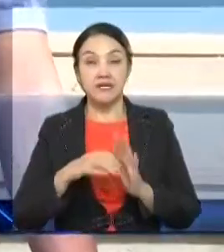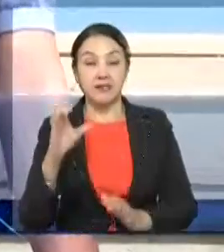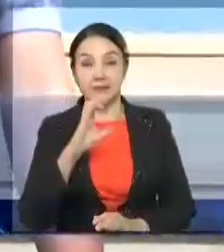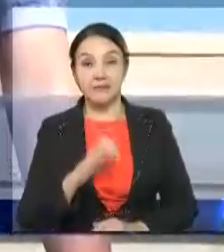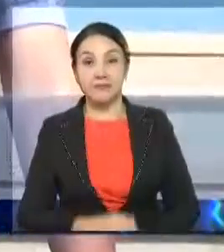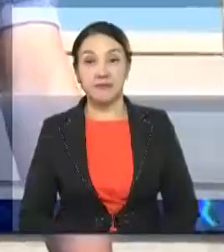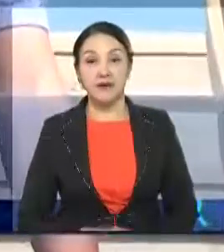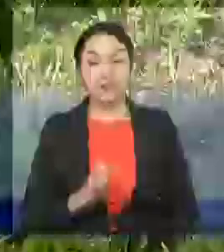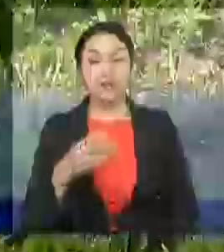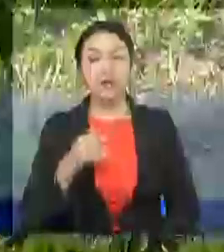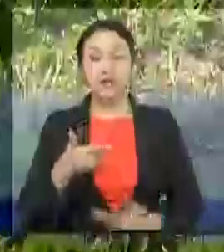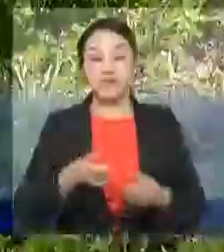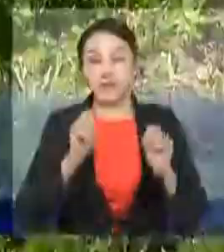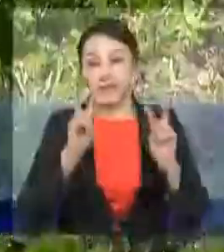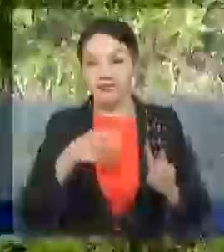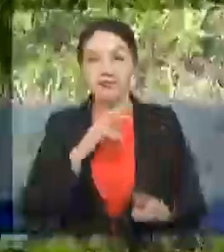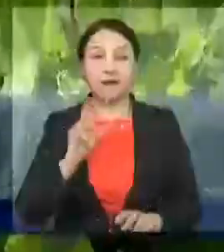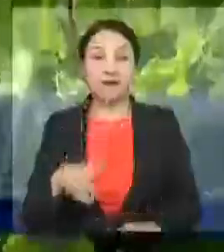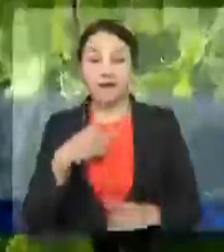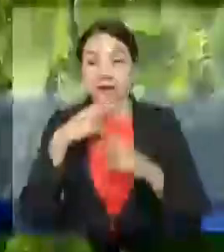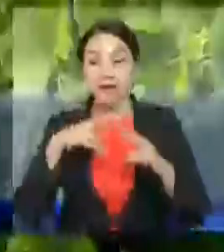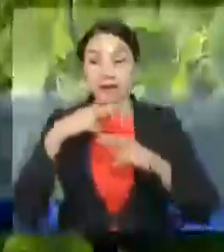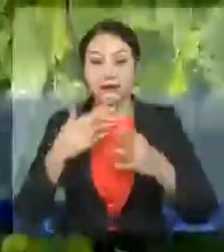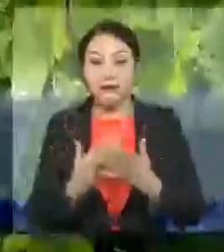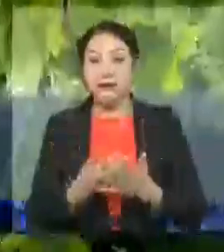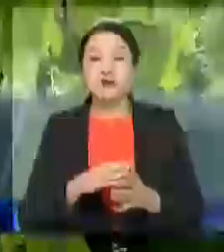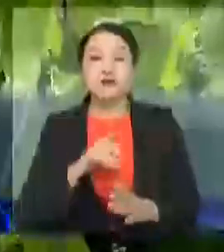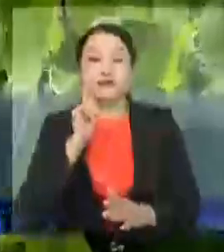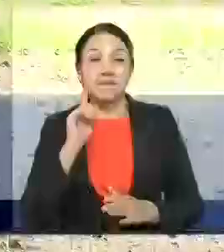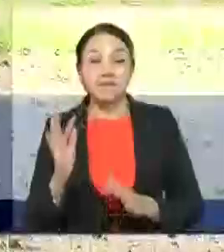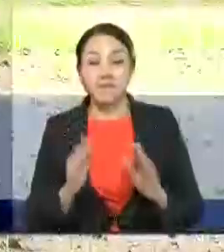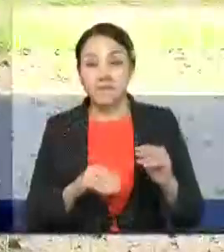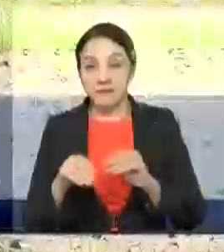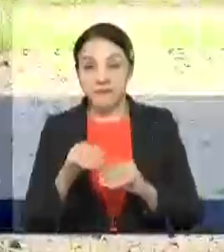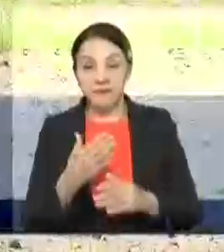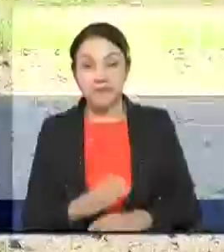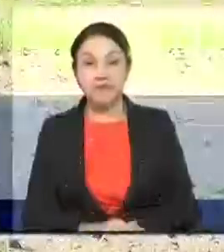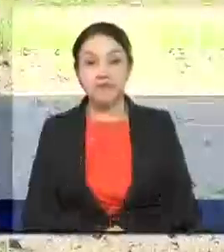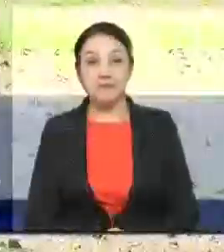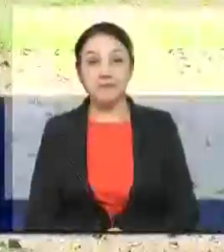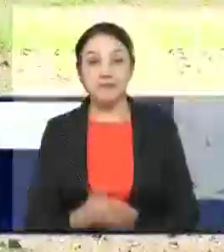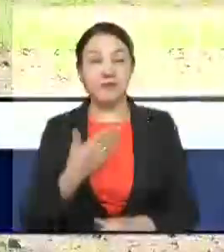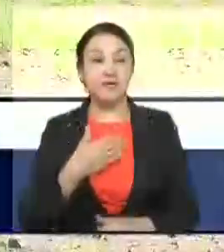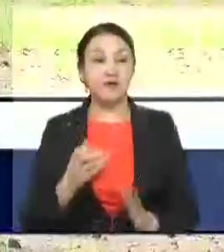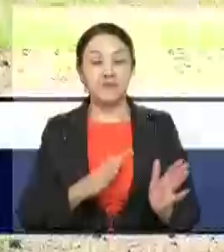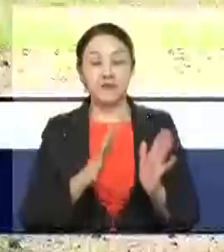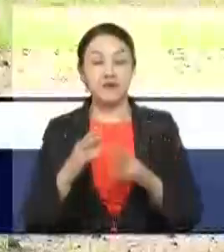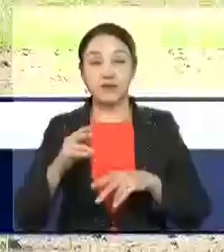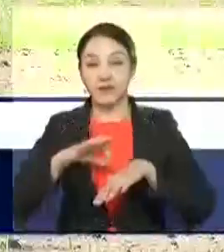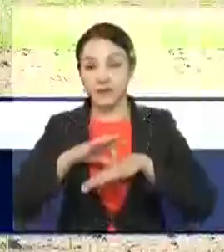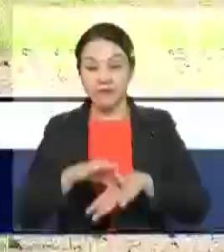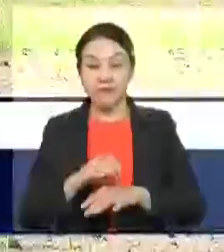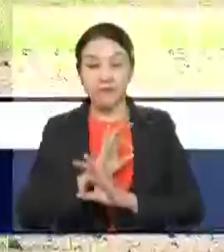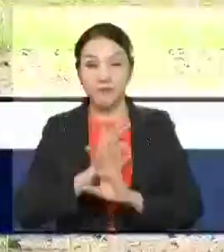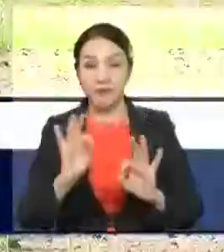В ходе мониторинга специалисты обращают внимание и на состояние зеленых насаждений. Мы сейчас триатлон парк прошлись, там все в идеальном состоянии,